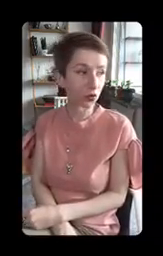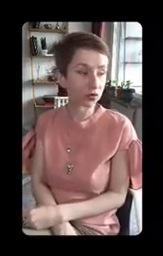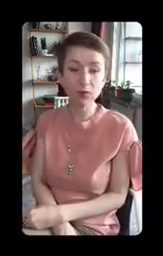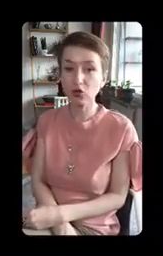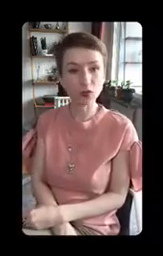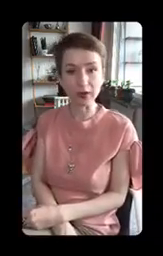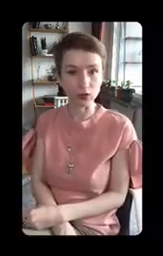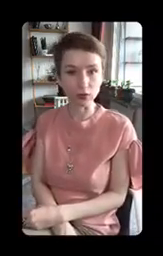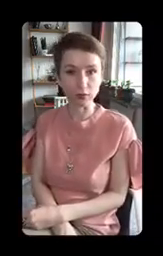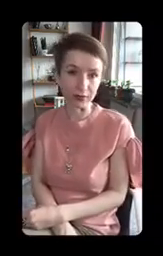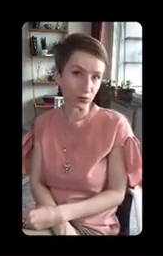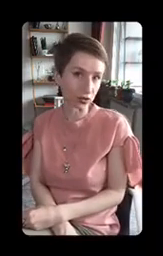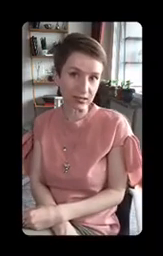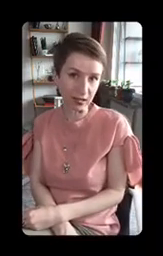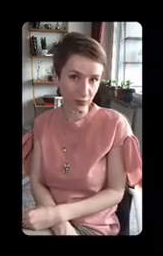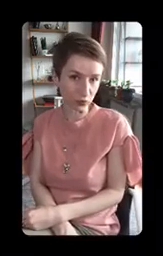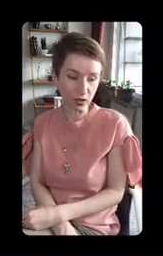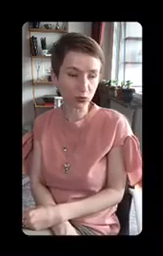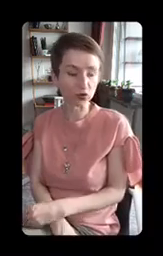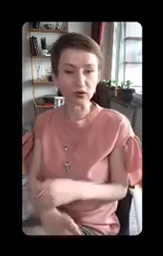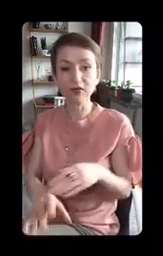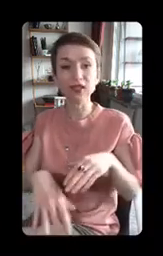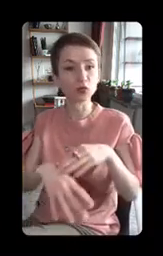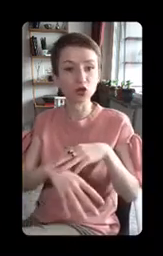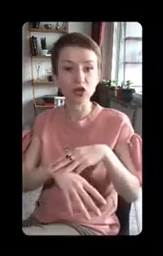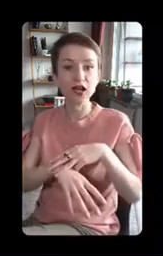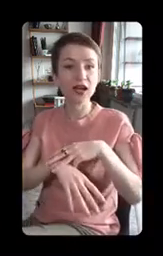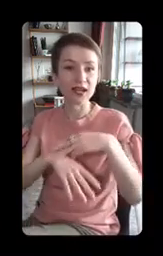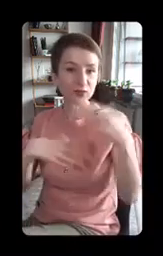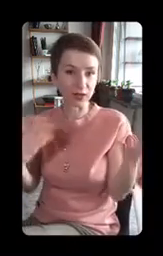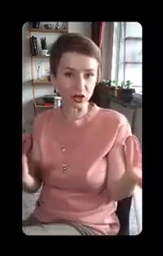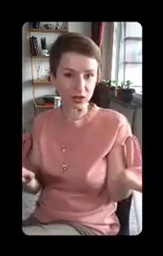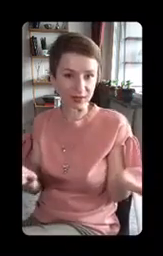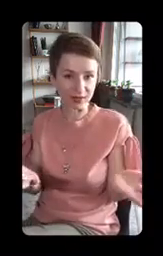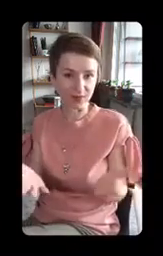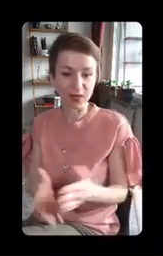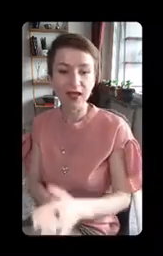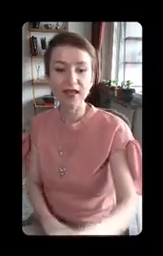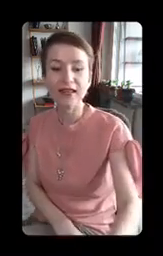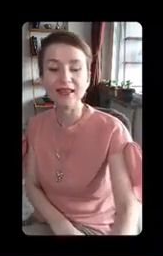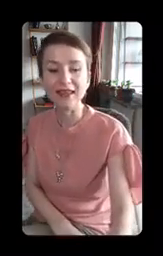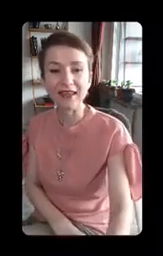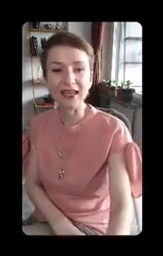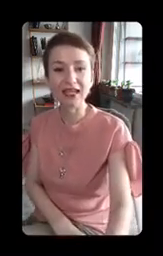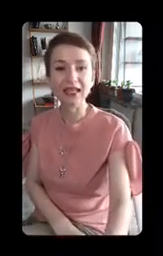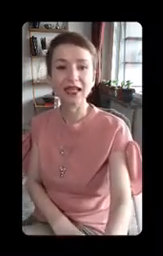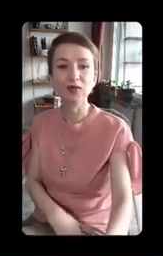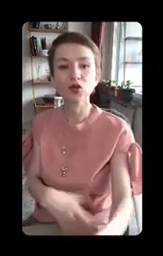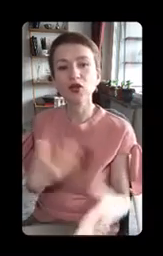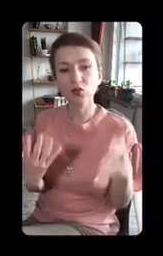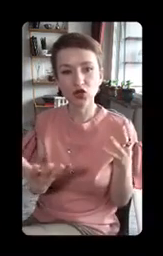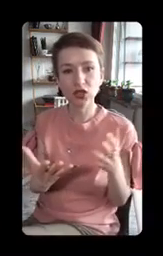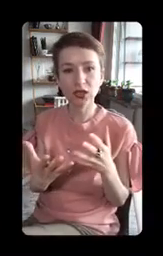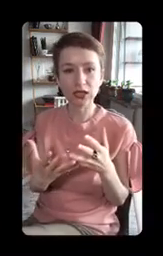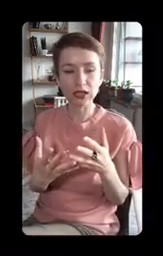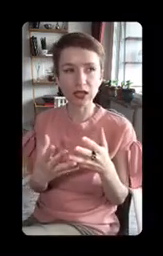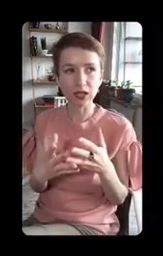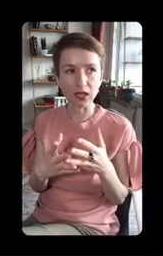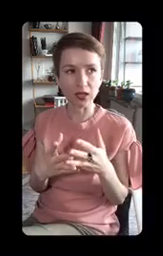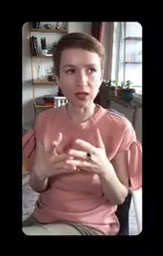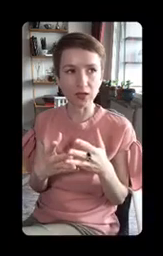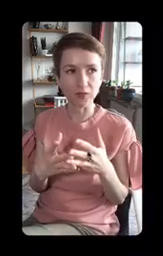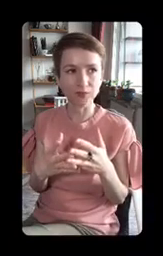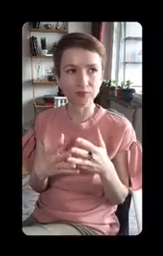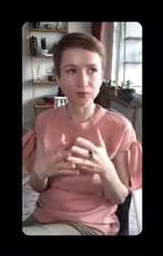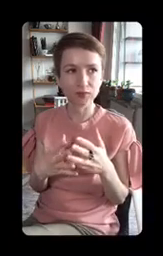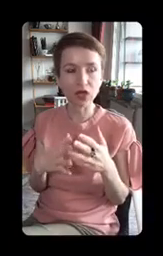люблю, но замуж не пойду, потому что если я пойду замуж, то ты всем будешь распоряжаться. И для многих мужчин это